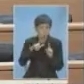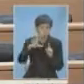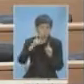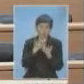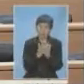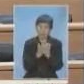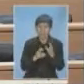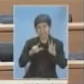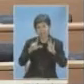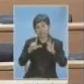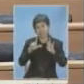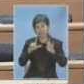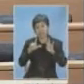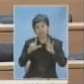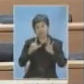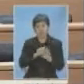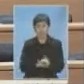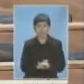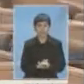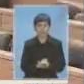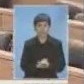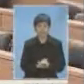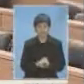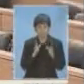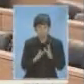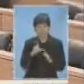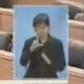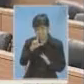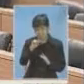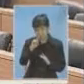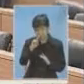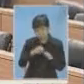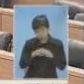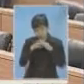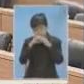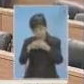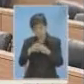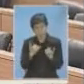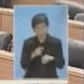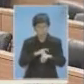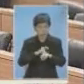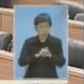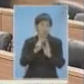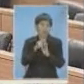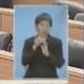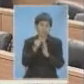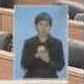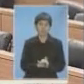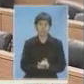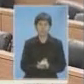ฮะตั้งไว้ประมาณ7ล้านผมไม่แน่ใจว่าใช้หมดหรือเปล่าไปกัน22คนครับผมสรุปคร่าวๆให้ฟังเลยเพราะเวลาท่านให้เวลาผมน้อย